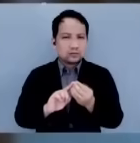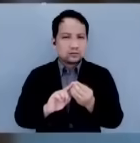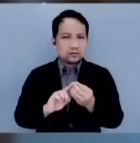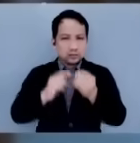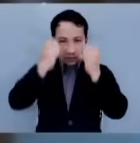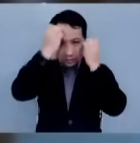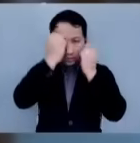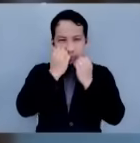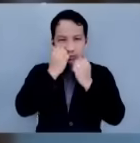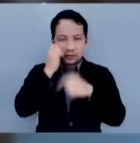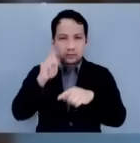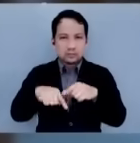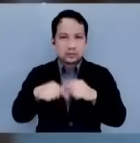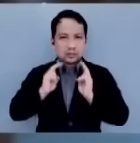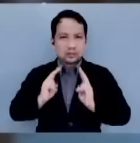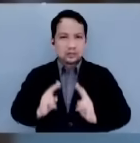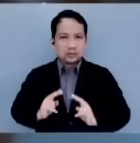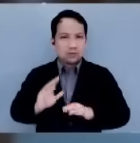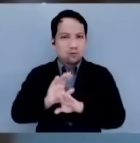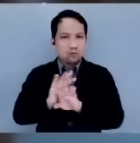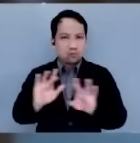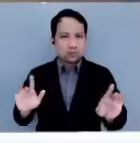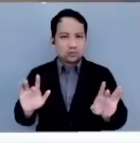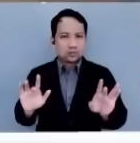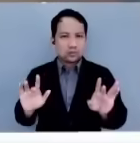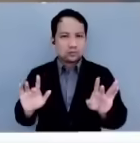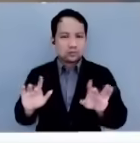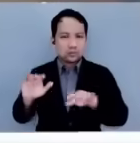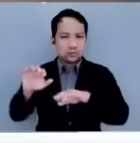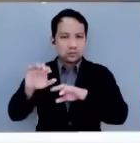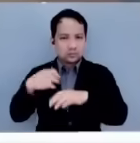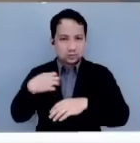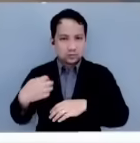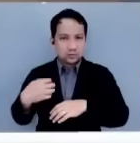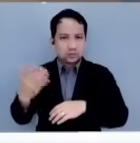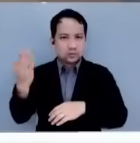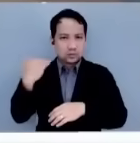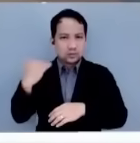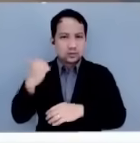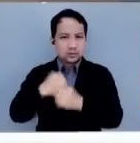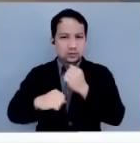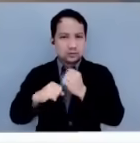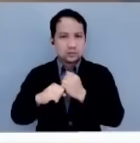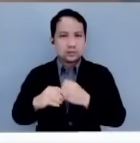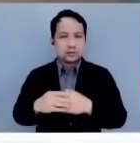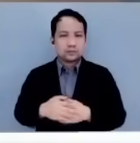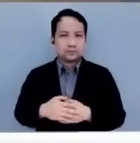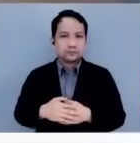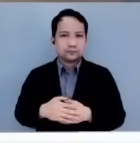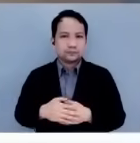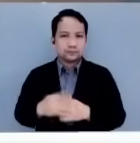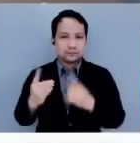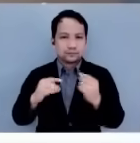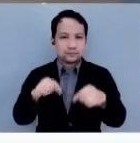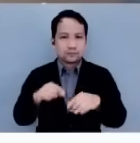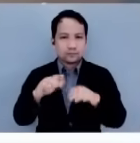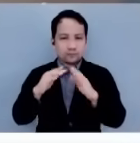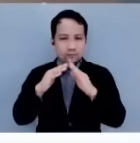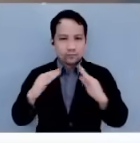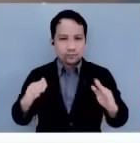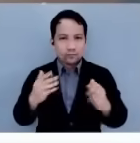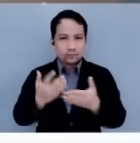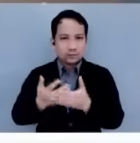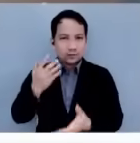hindi nakauniporme at walang search warrant ang mga pulis Noong isang taon Subukan niyo gawin yun sa mga bahay na mga mayaman